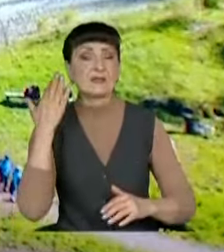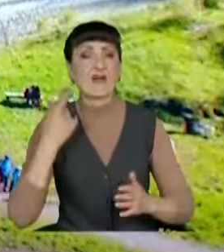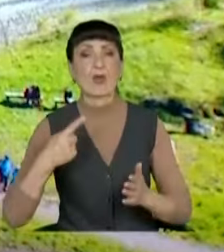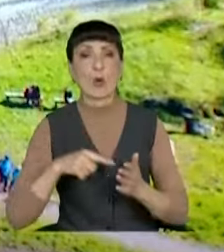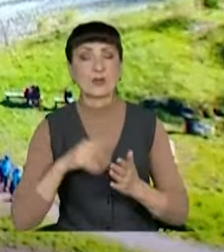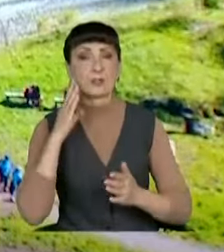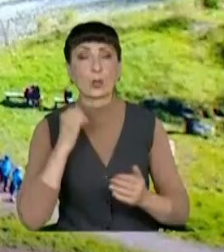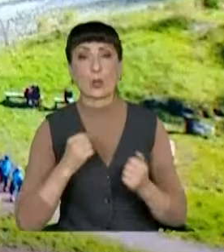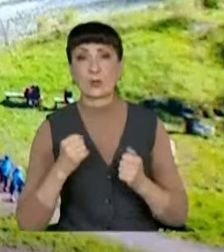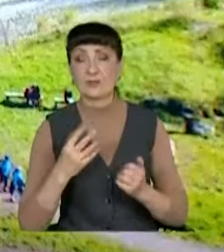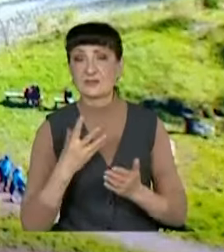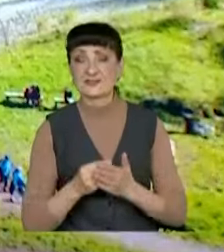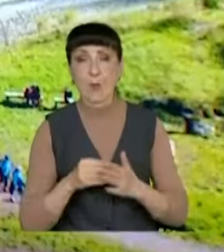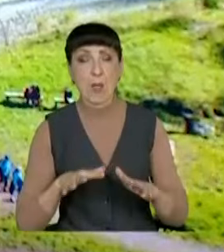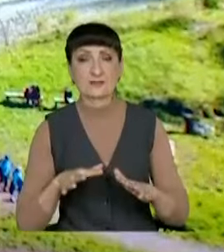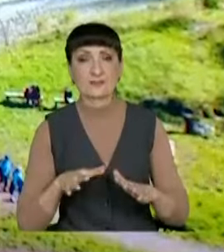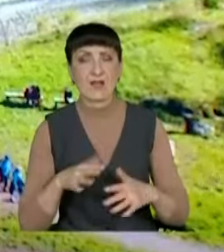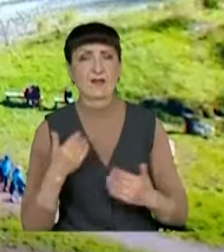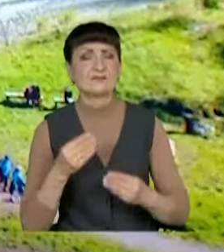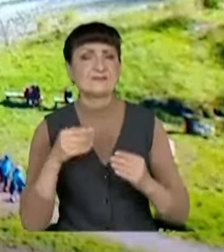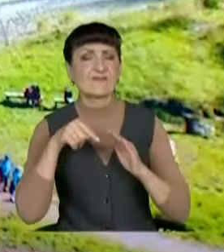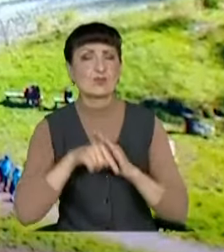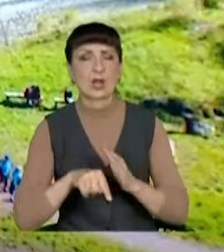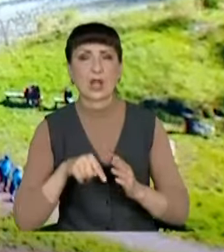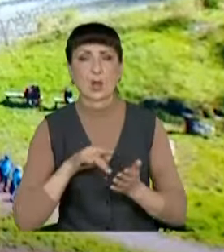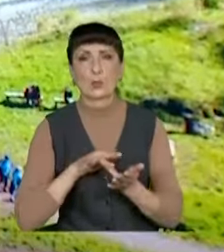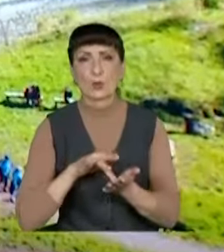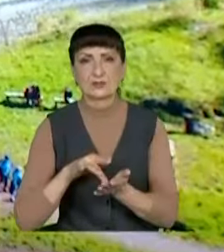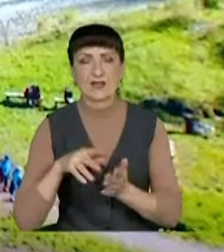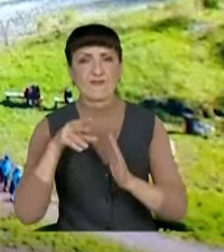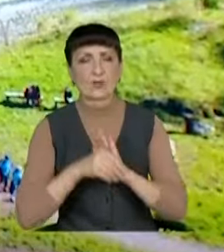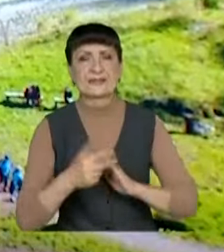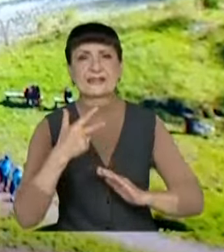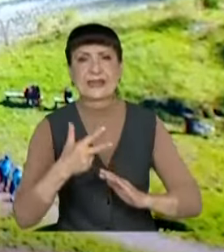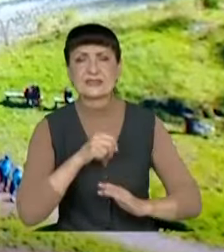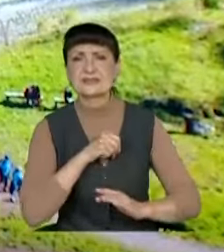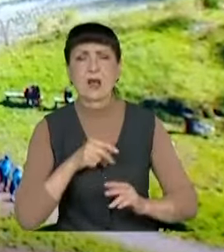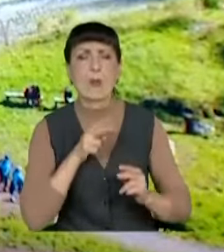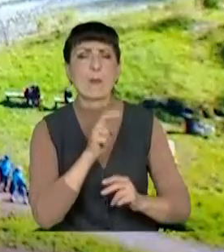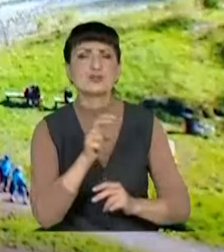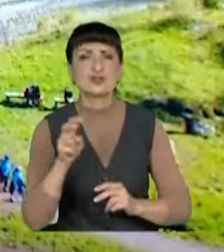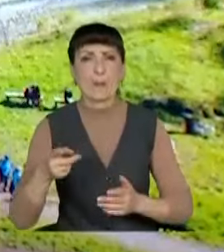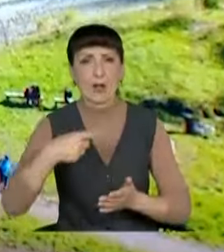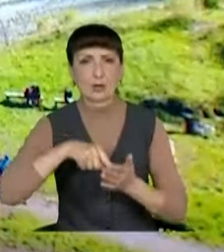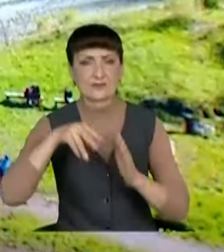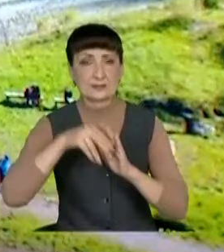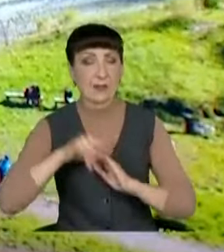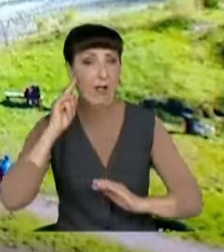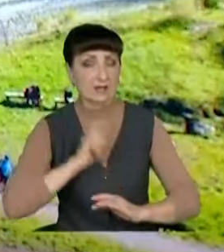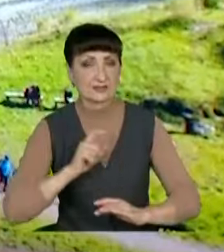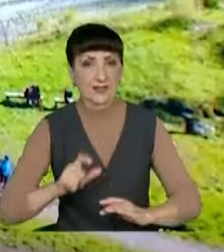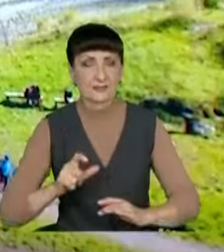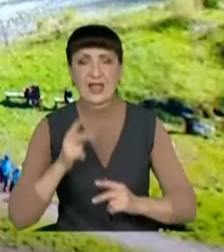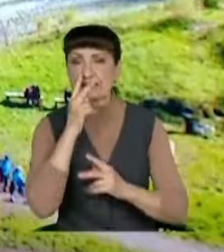мегаполис укрепил свои позиции как жемчужина внутреннего туризма, войдя в тройку самых посещаемых городов среди казахстанцев. Несмотря